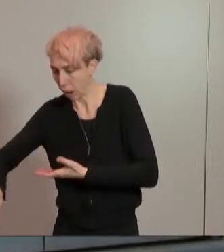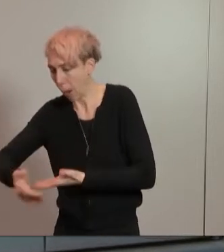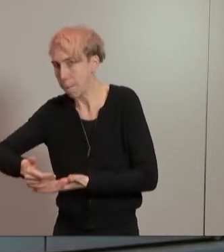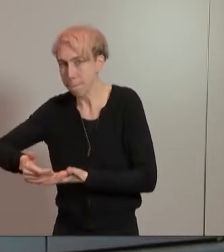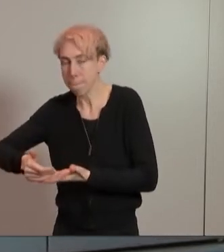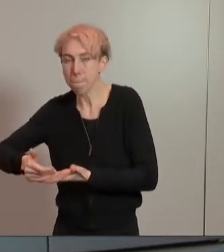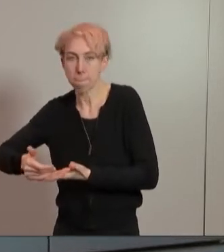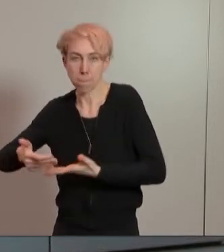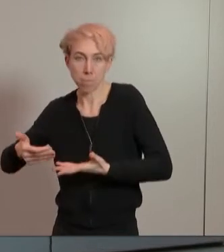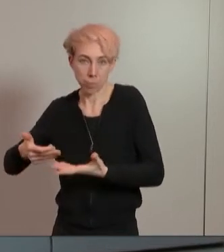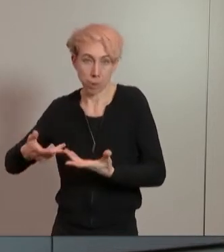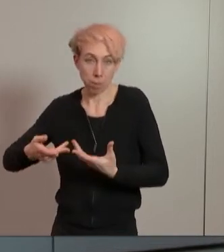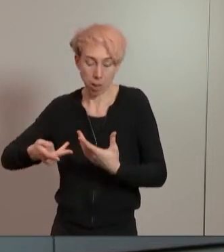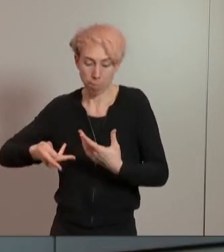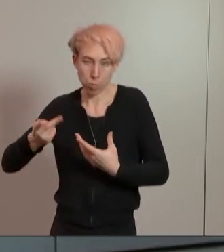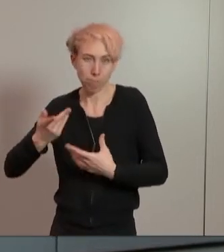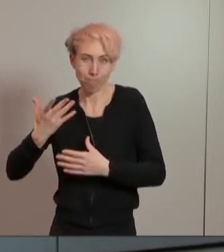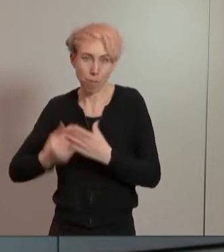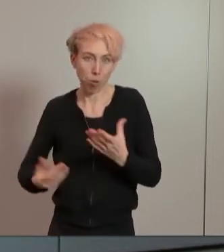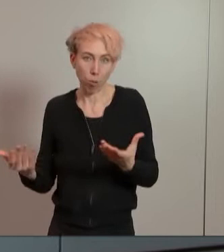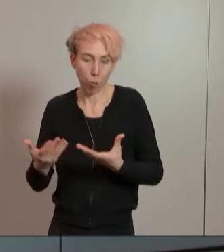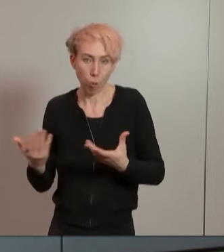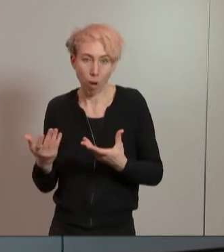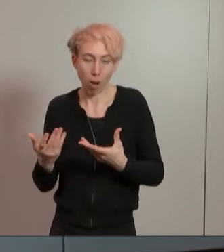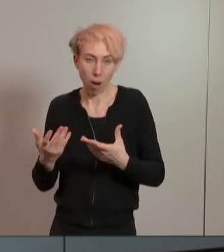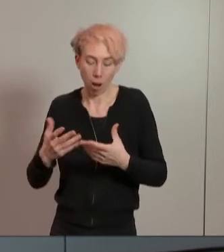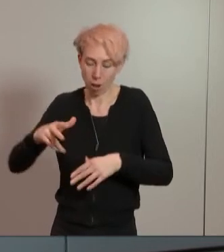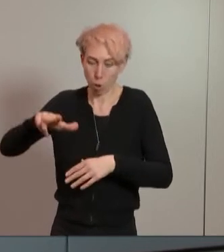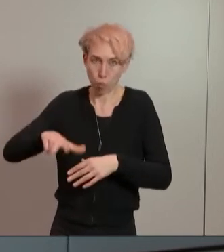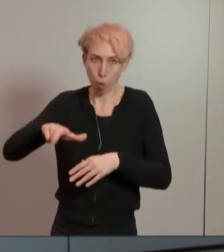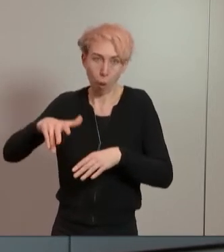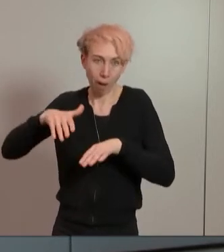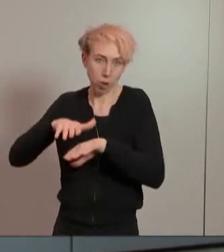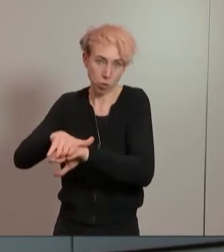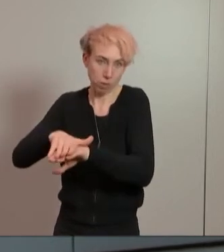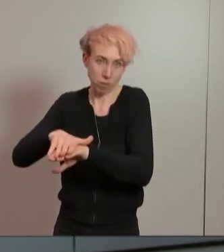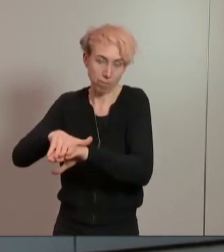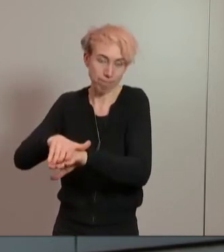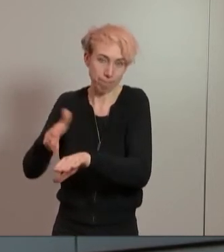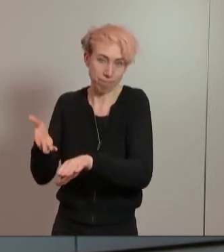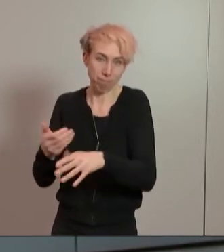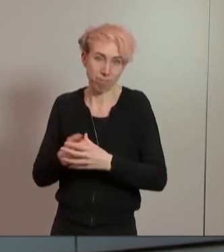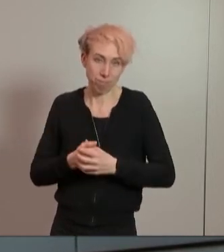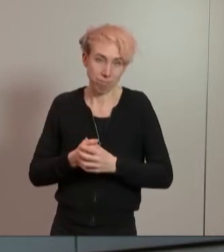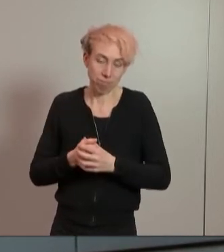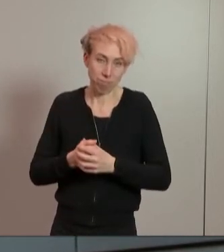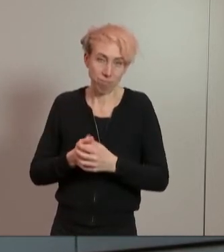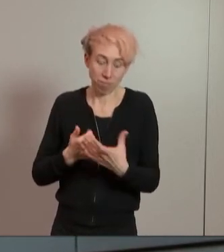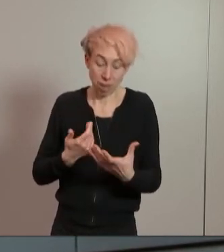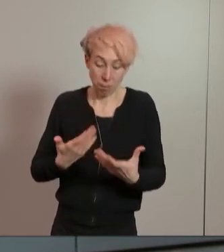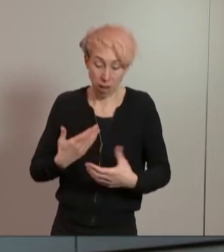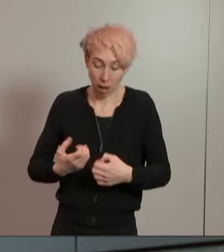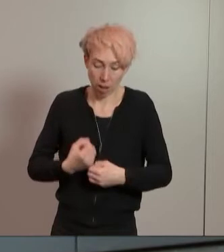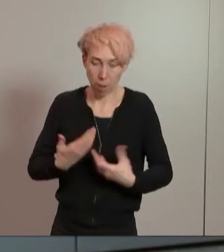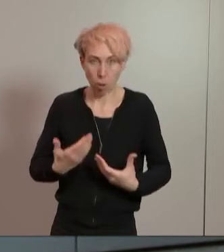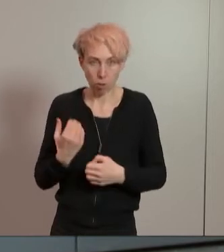et plus particulièrement ce qui manque sur l'agglomération, les logements inclusifs, et donc sur lesquels on doit travailler cette année.